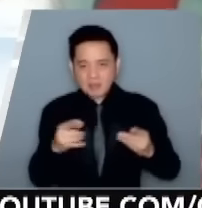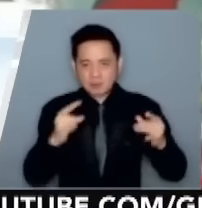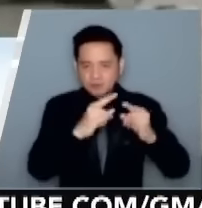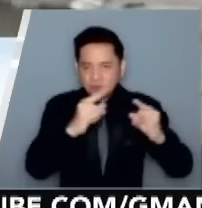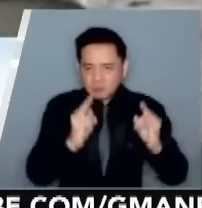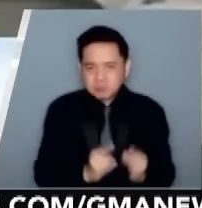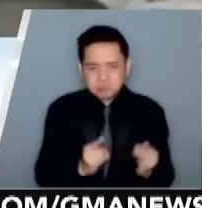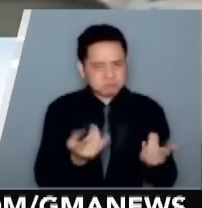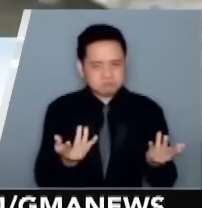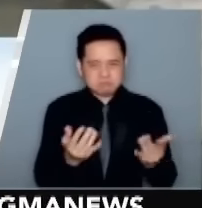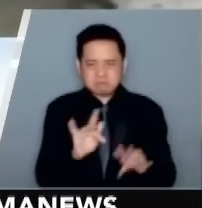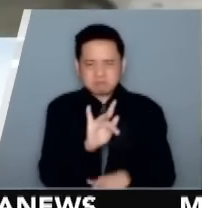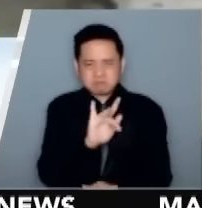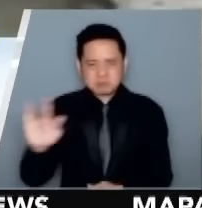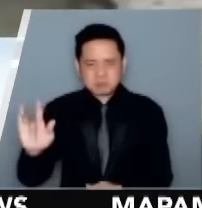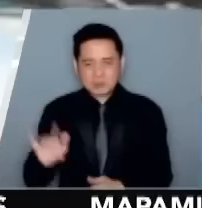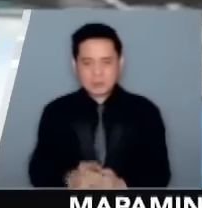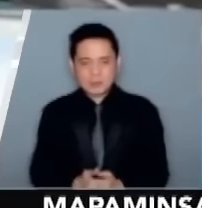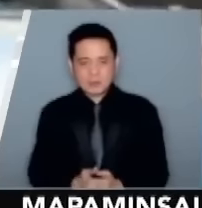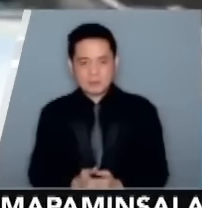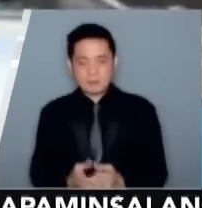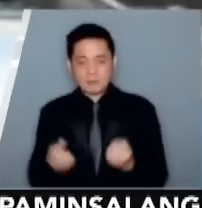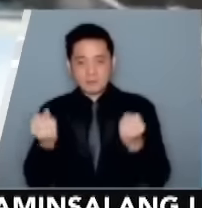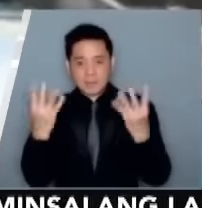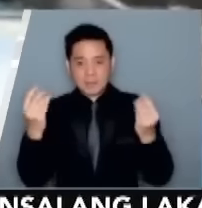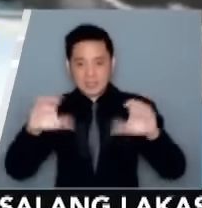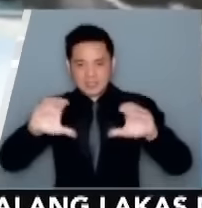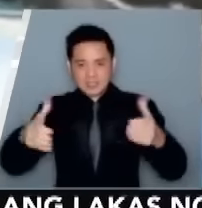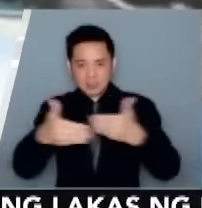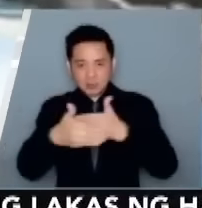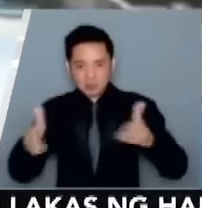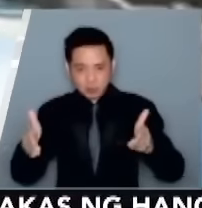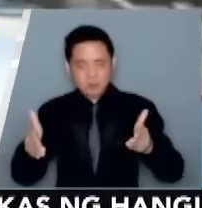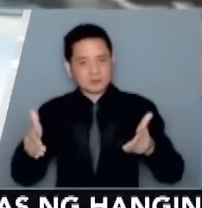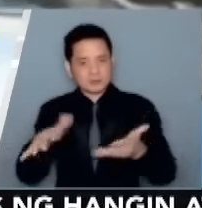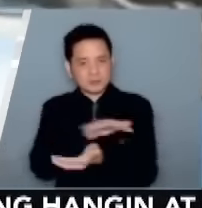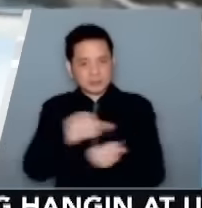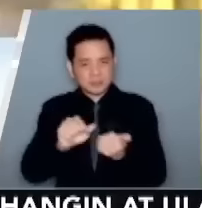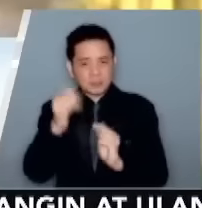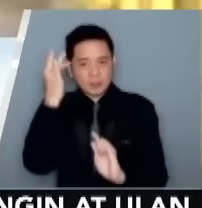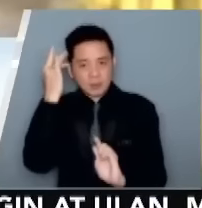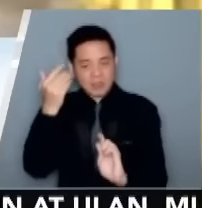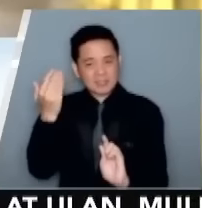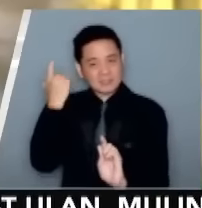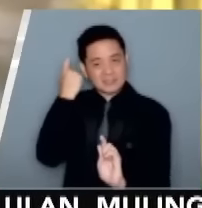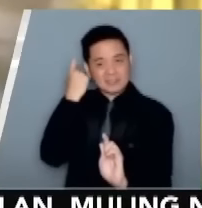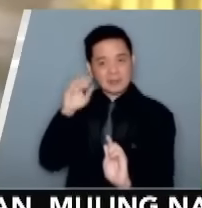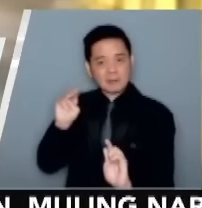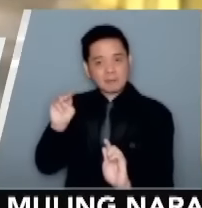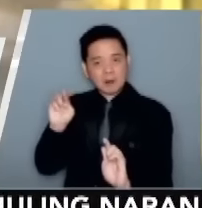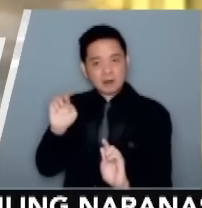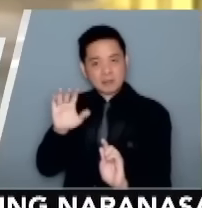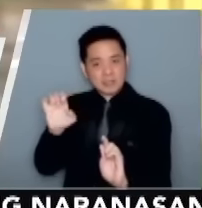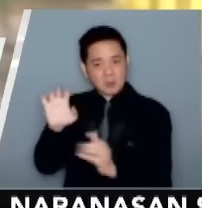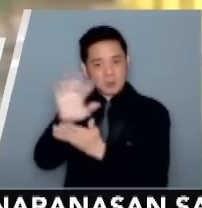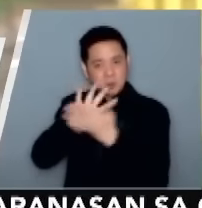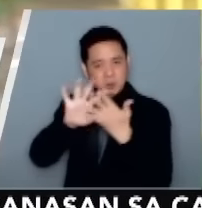lumikas Marami kasi sa mga classroom ang winasak na ng bagyong marse noong nakaraang Linggo nag-set kami ng 25